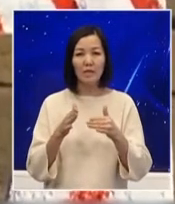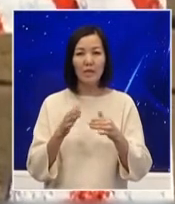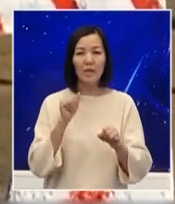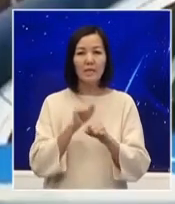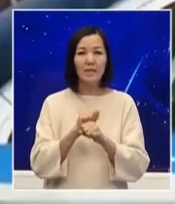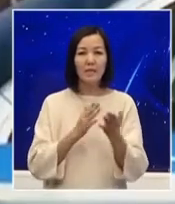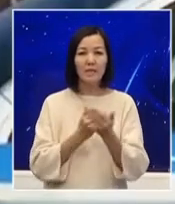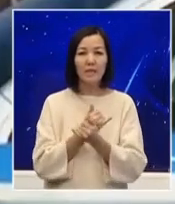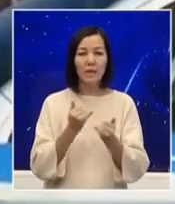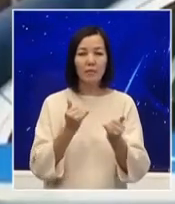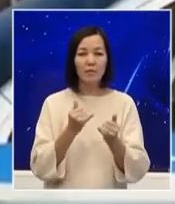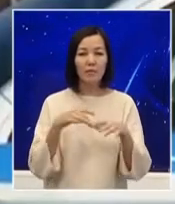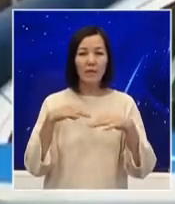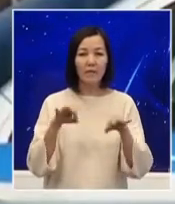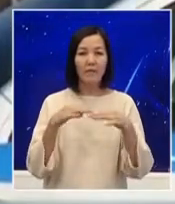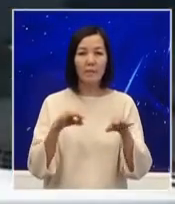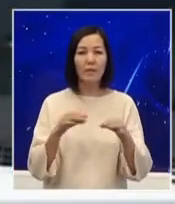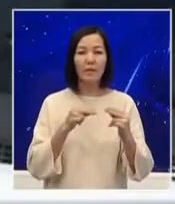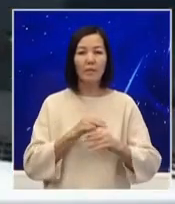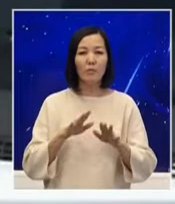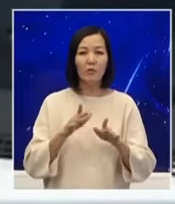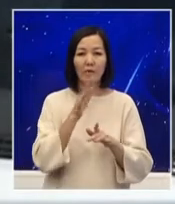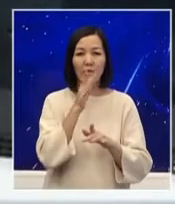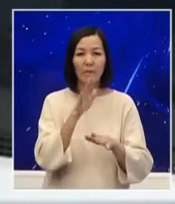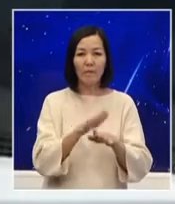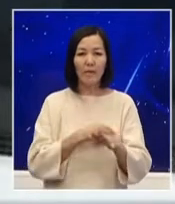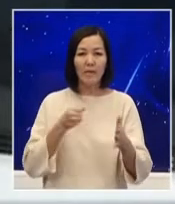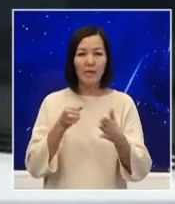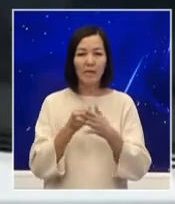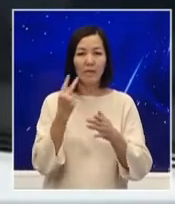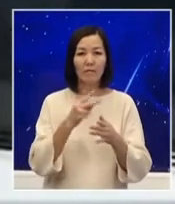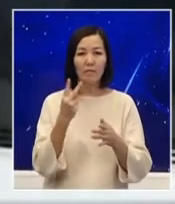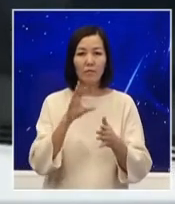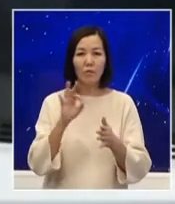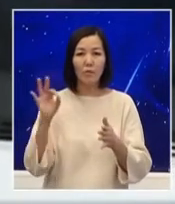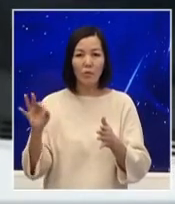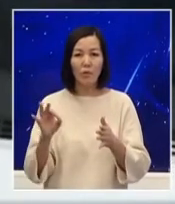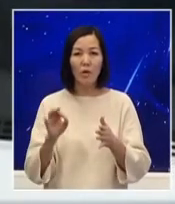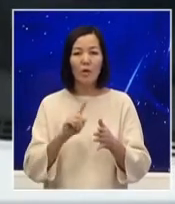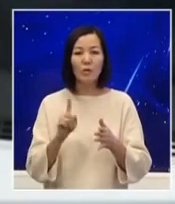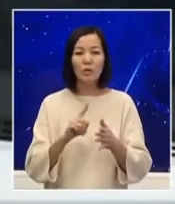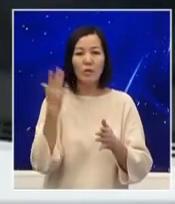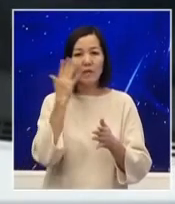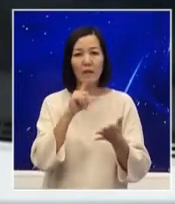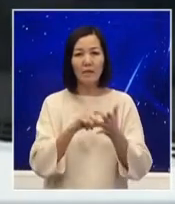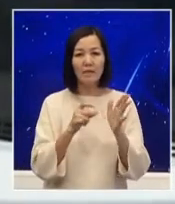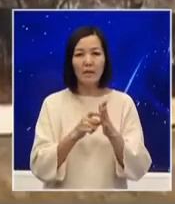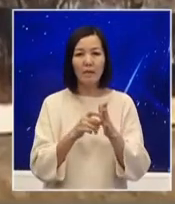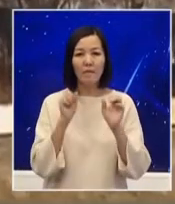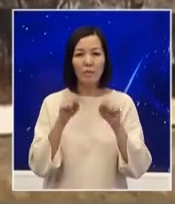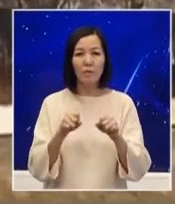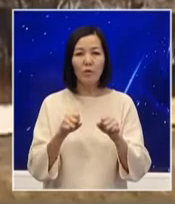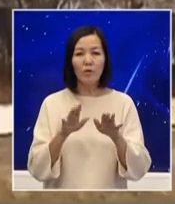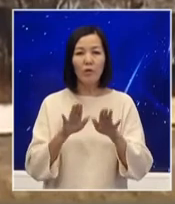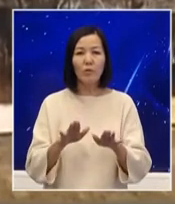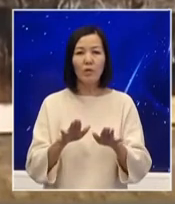станции техобслуживания автомобилей. Их рабочее время продлили до 22:00 часов. Что касается кинозала, телеканалов, то они могут работать